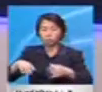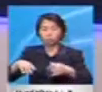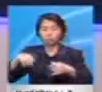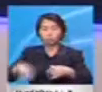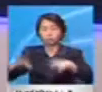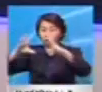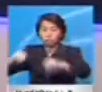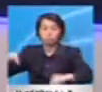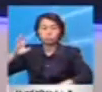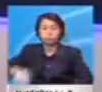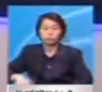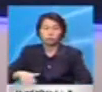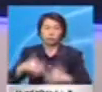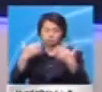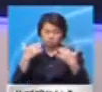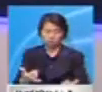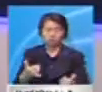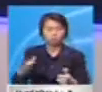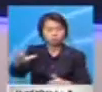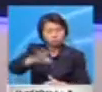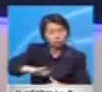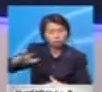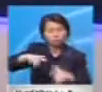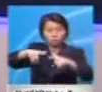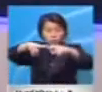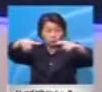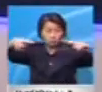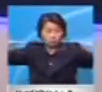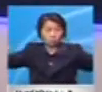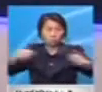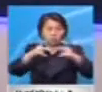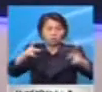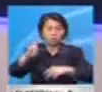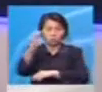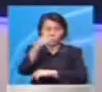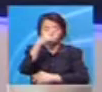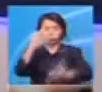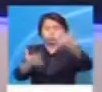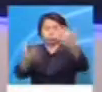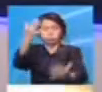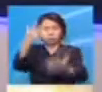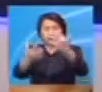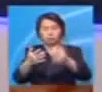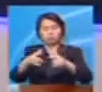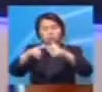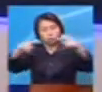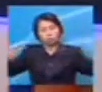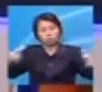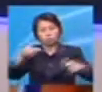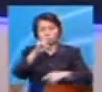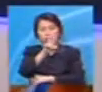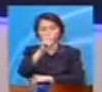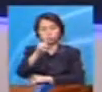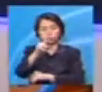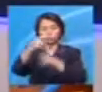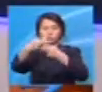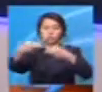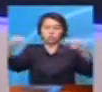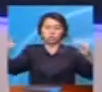sepenuhnya dan setakat hari ini anggan keluasan kawasan hutan Bakar adalah seluas 21